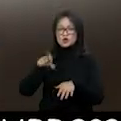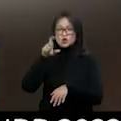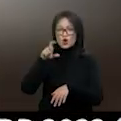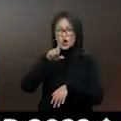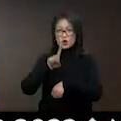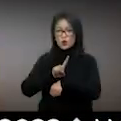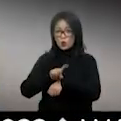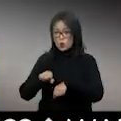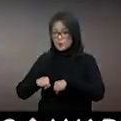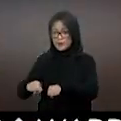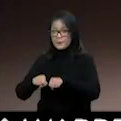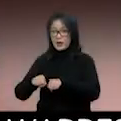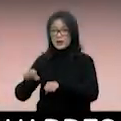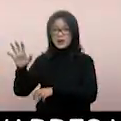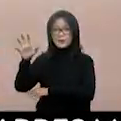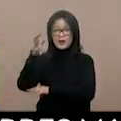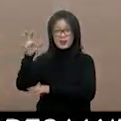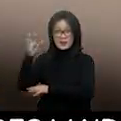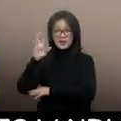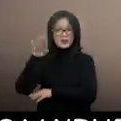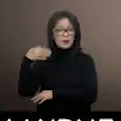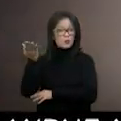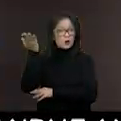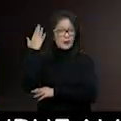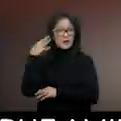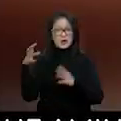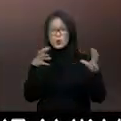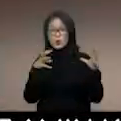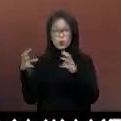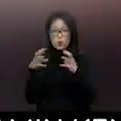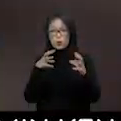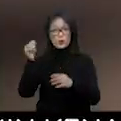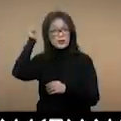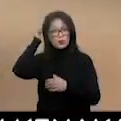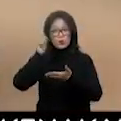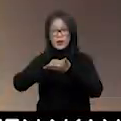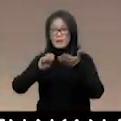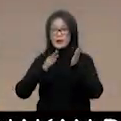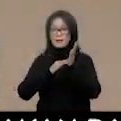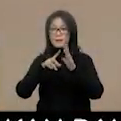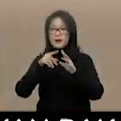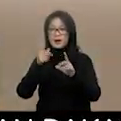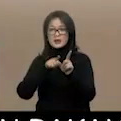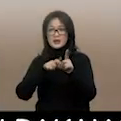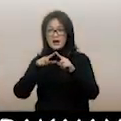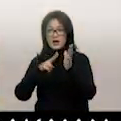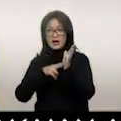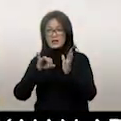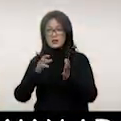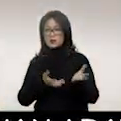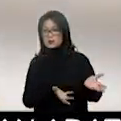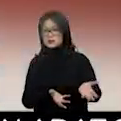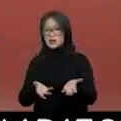Tangerang, Banten, Sabtu lalu. Setelah berdebat, wanita bernama Mariana ini akhirnya mengembalikan sejumlah coklat yang ia curi.